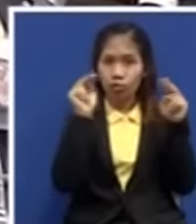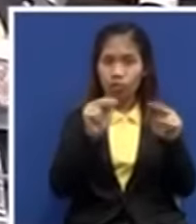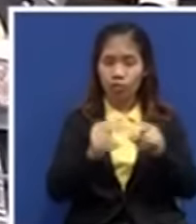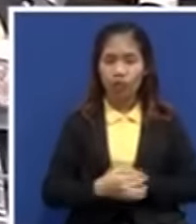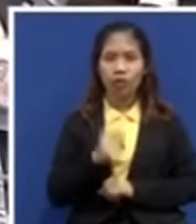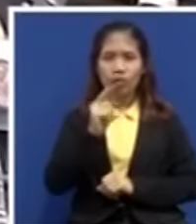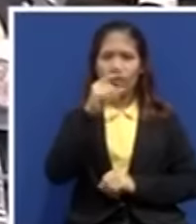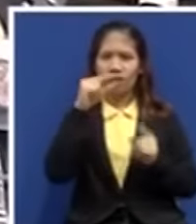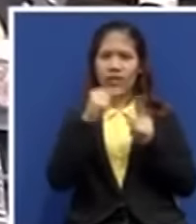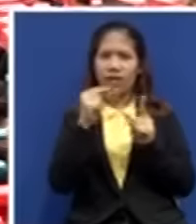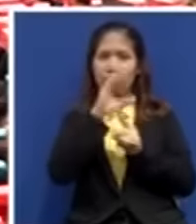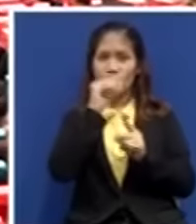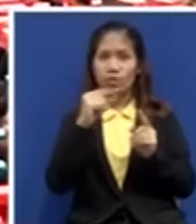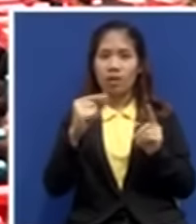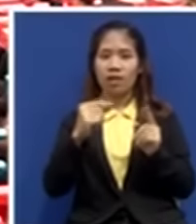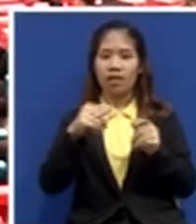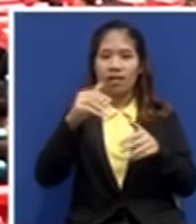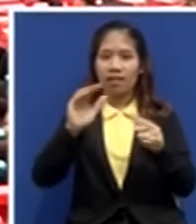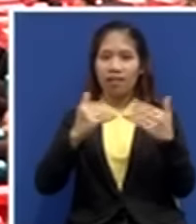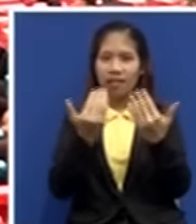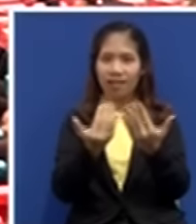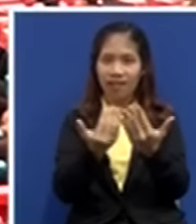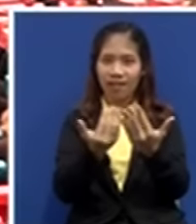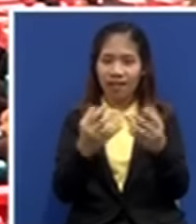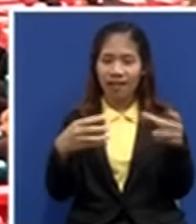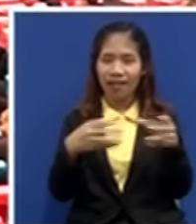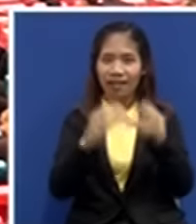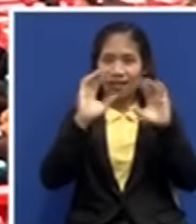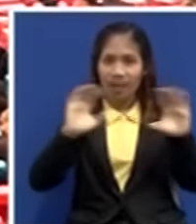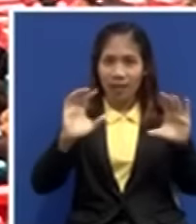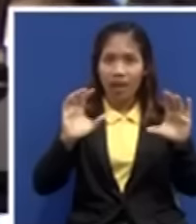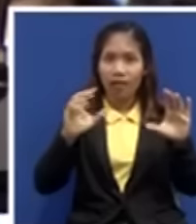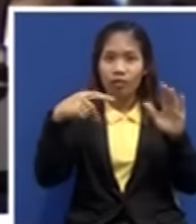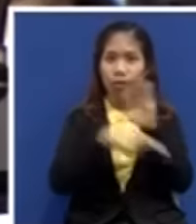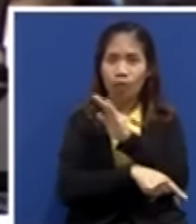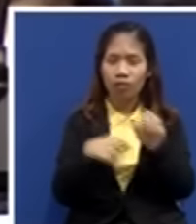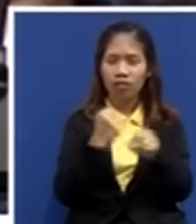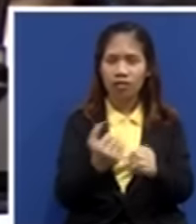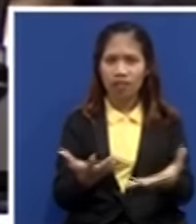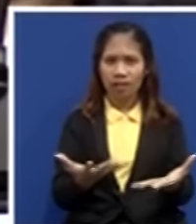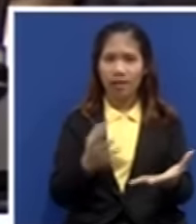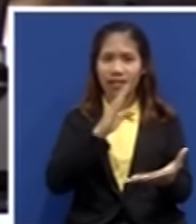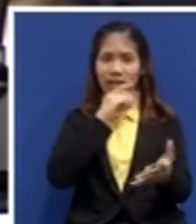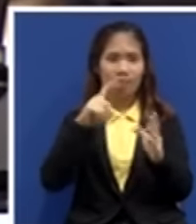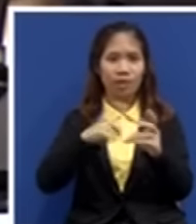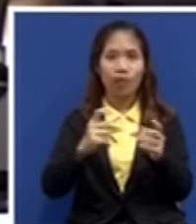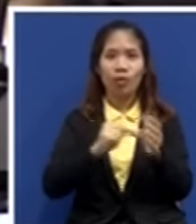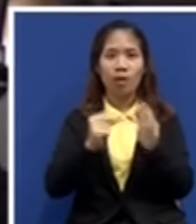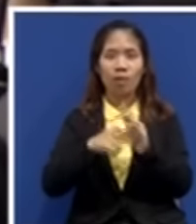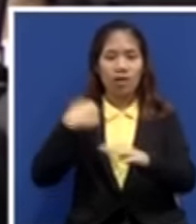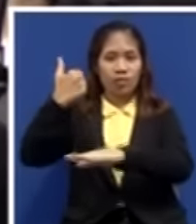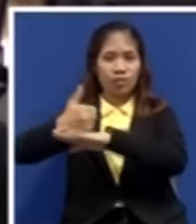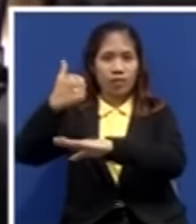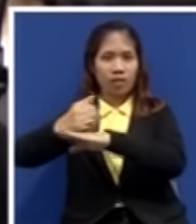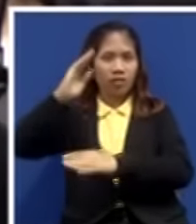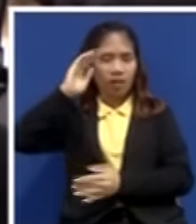าการเลือกตั้งนายกหรือว่ารัฐบาลโกงมาพูดได้ยังไงแล้วจะไม่ถอนอีกผมว่าถ้าไม่ถอนเป็นถึงอดีตผบ.ตร.เสียชื่อหมดนะ